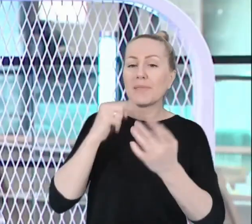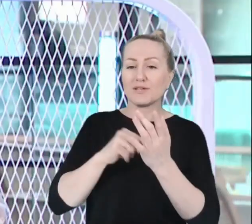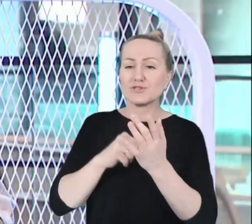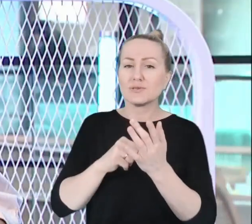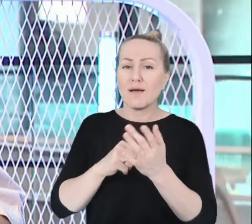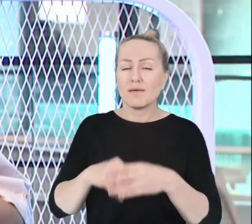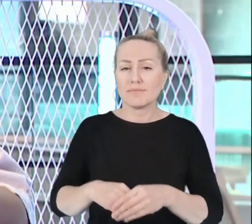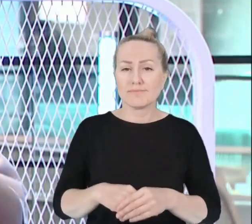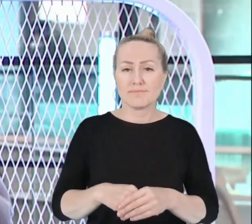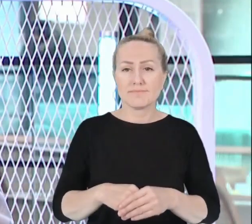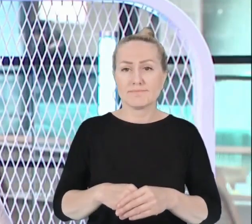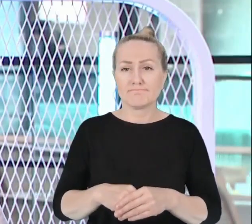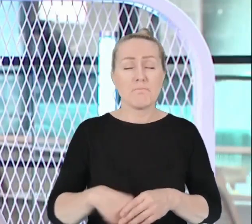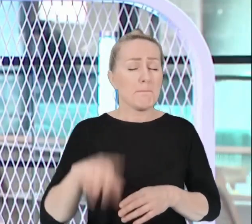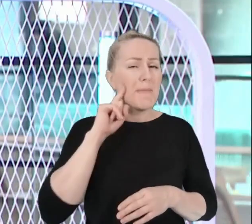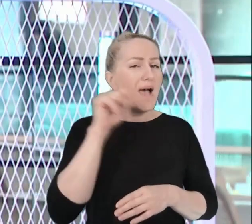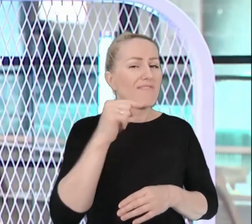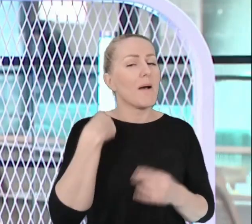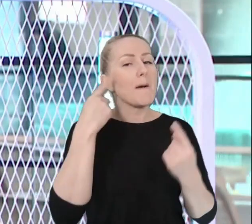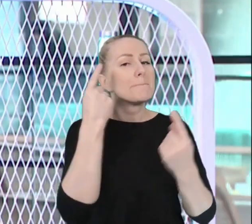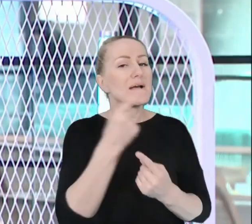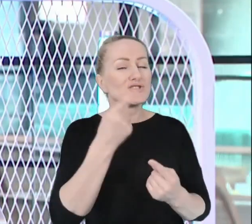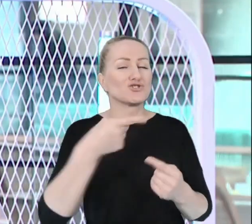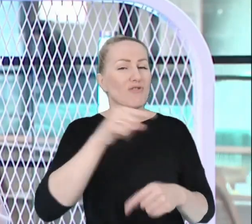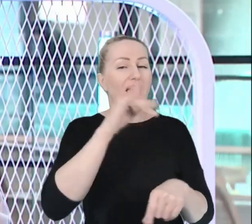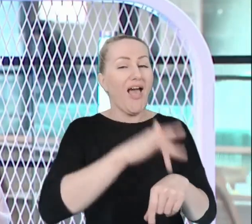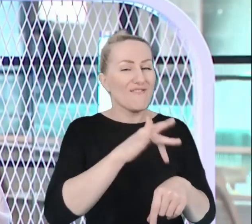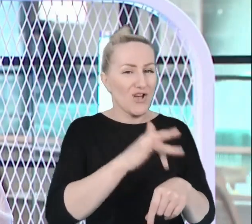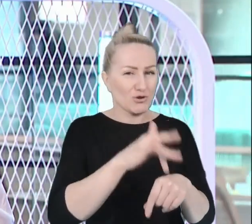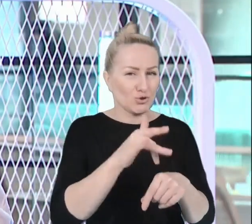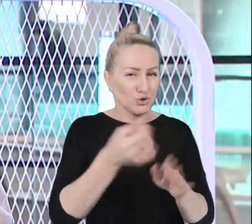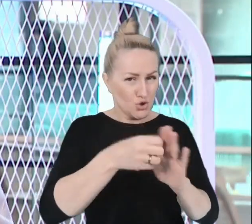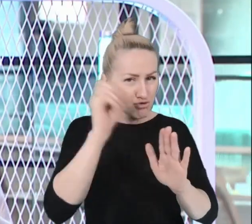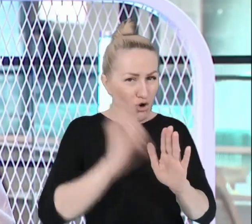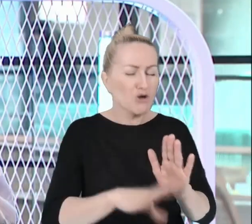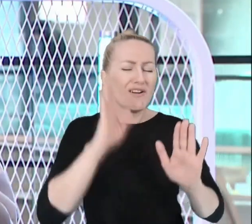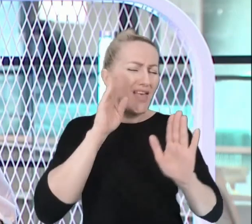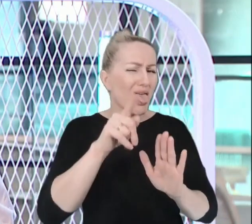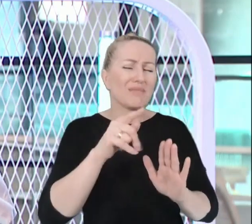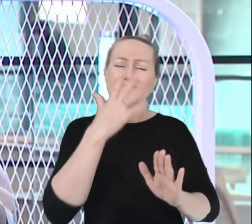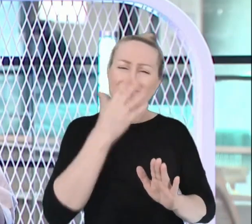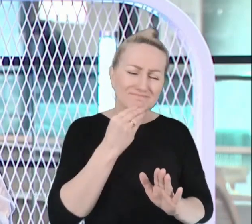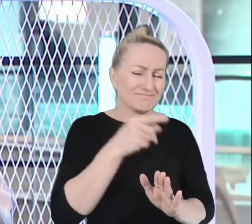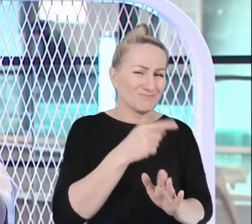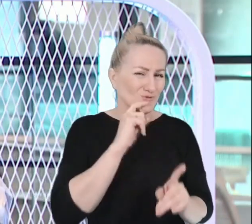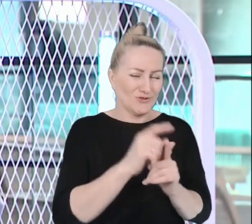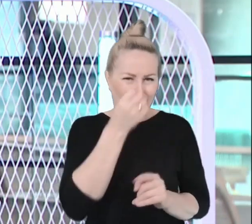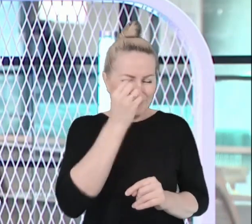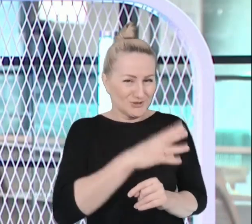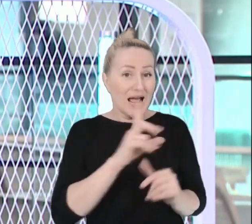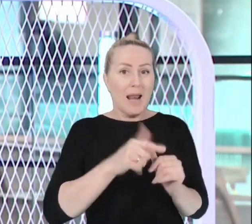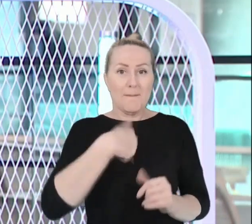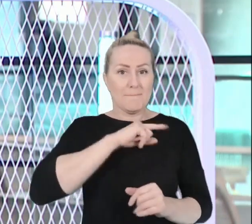to pogorszenie efektywności, jakkolwiek źle by to nie brzmiało, ale tak jest, że my w pracy jesteśmy pracownikiem, który